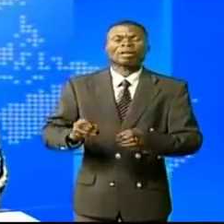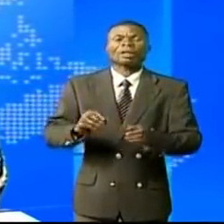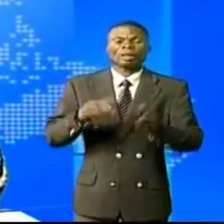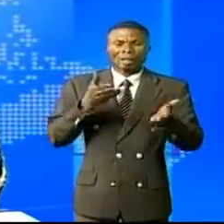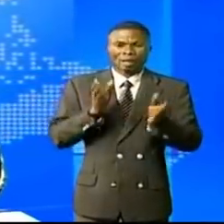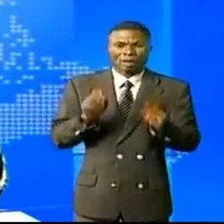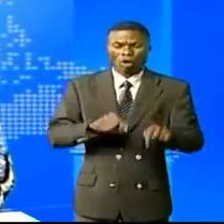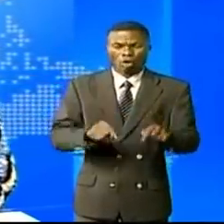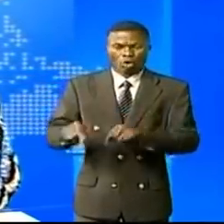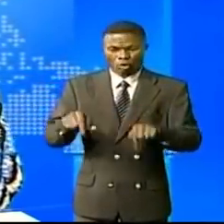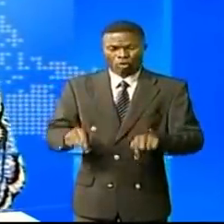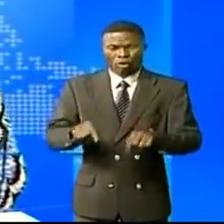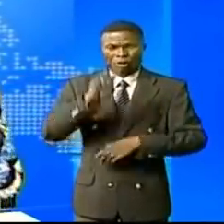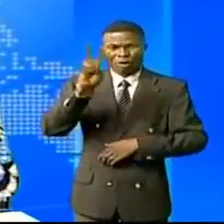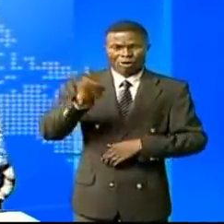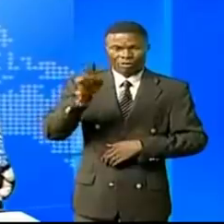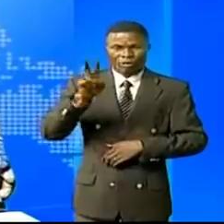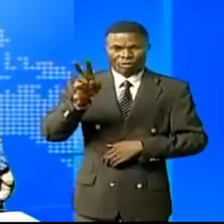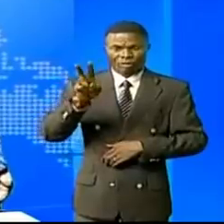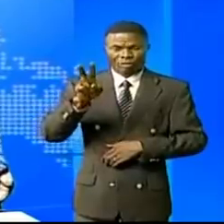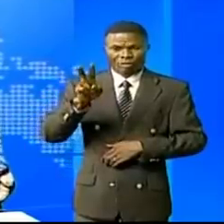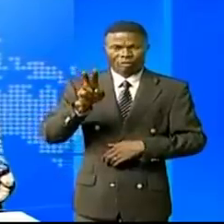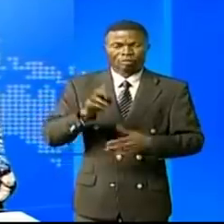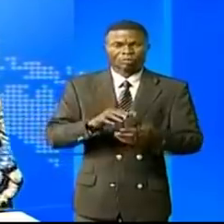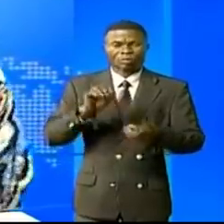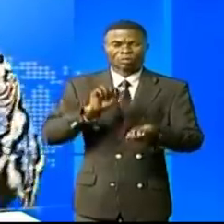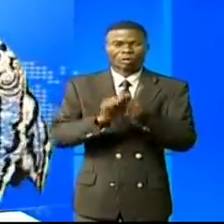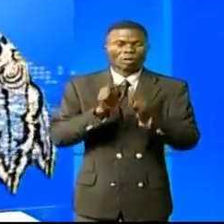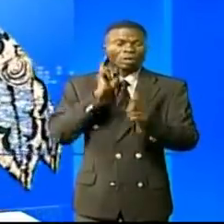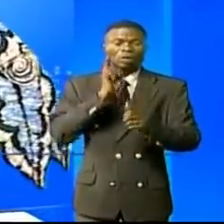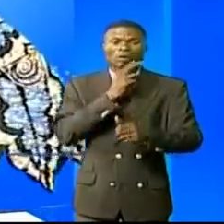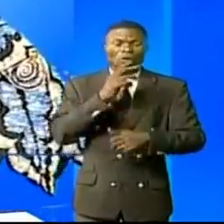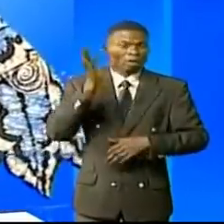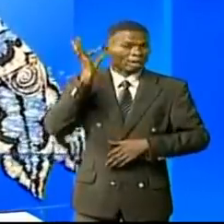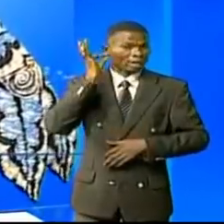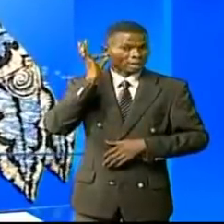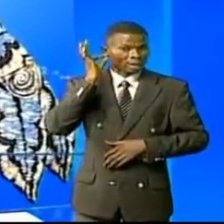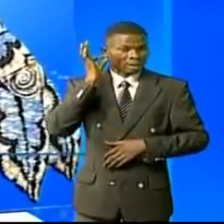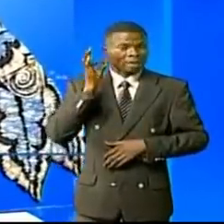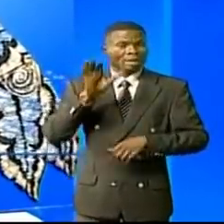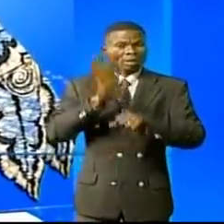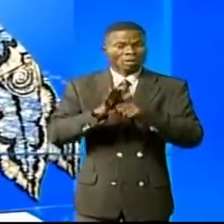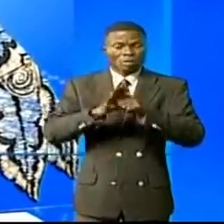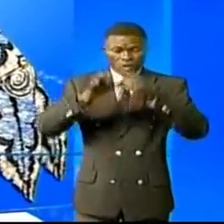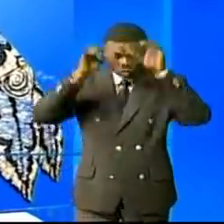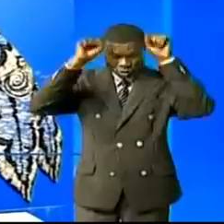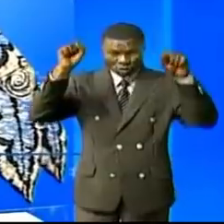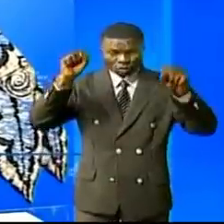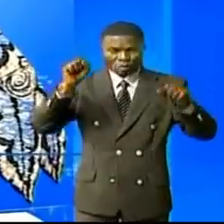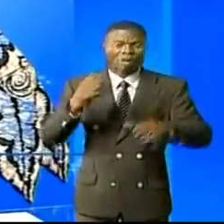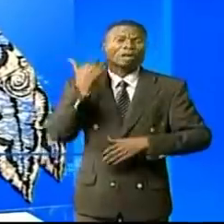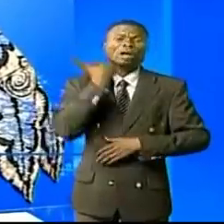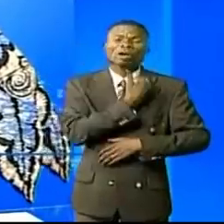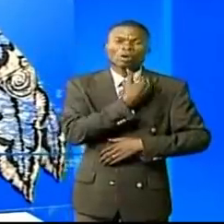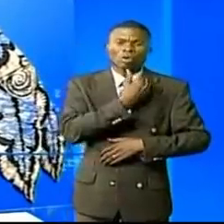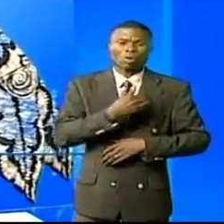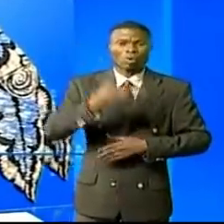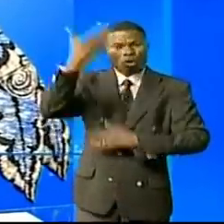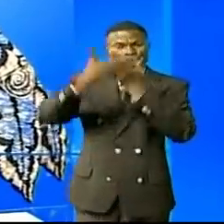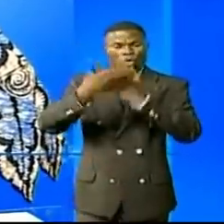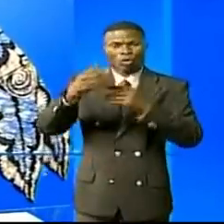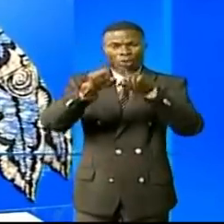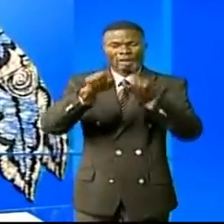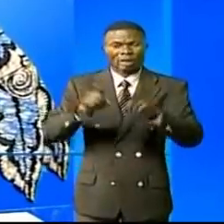intervenue aujourd'hui au State House de Nairobi en présence des chefs d'État ougandais, rwandais, kenyans et tout